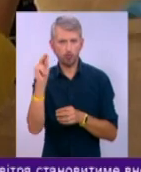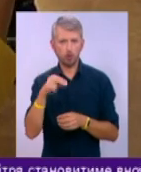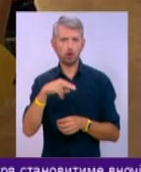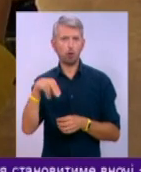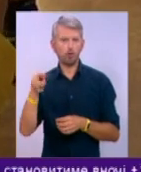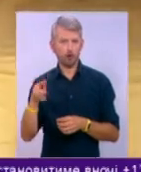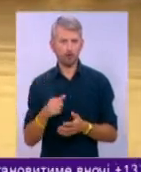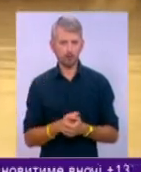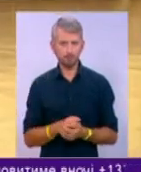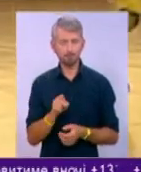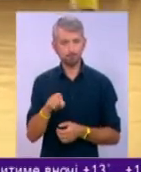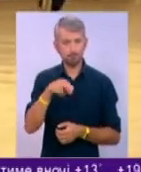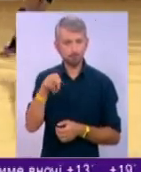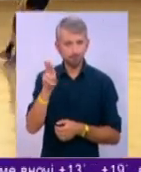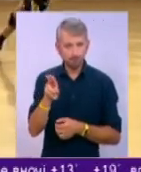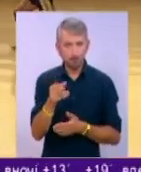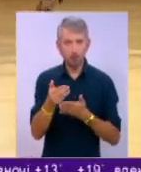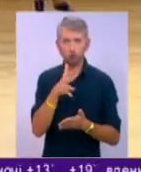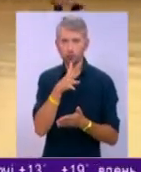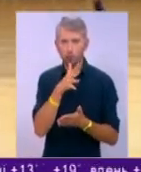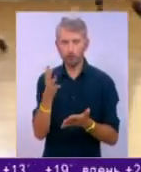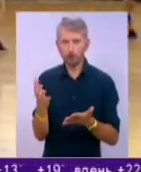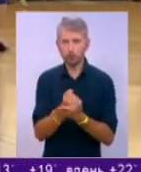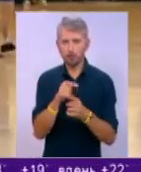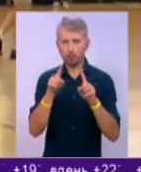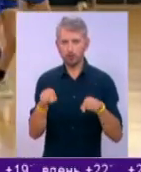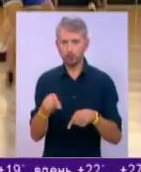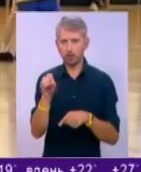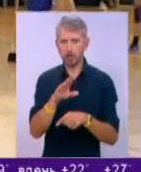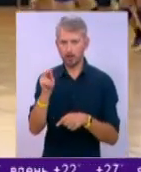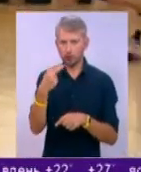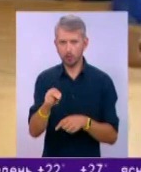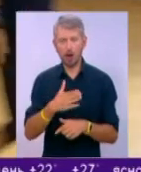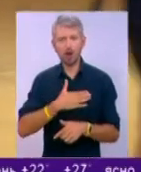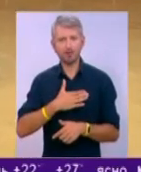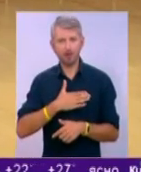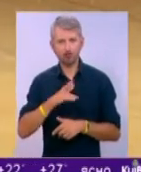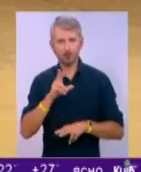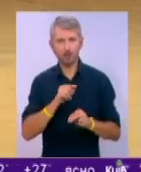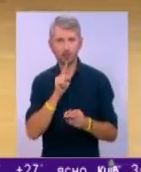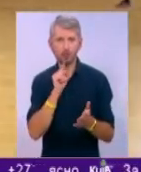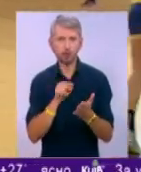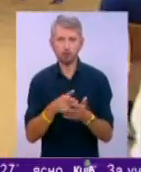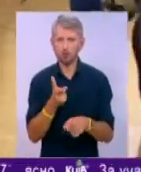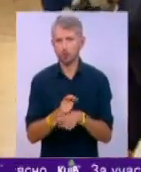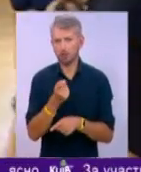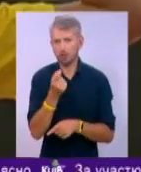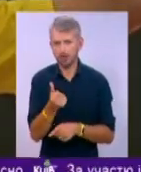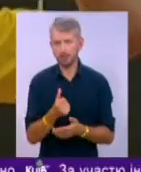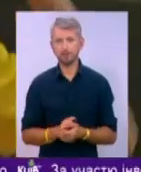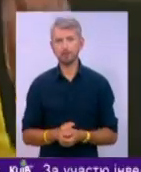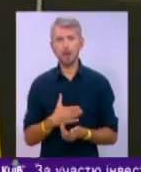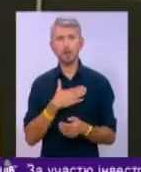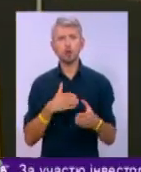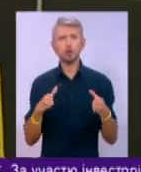– норвежки. Скандинавські гості достроково здобули путівку на Євро. А от наші шанси туди потрапити дуже незначні.